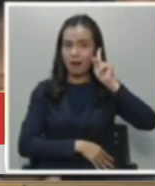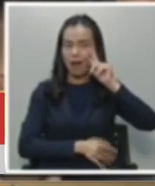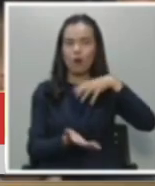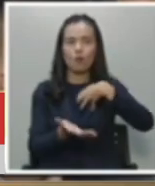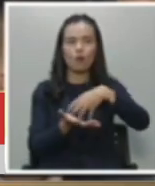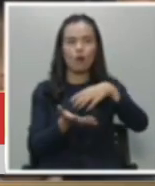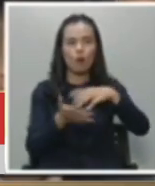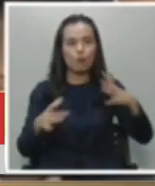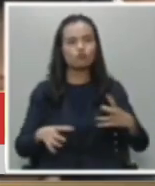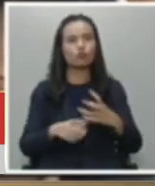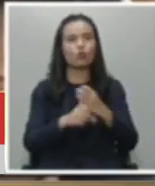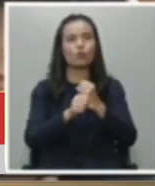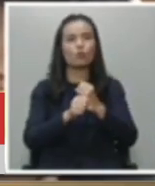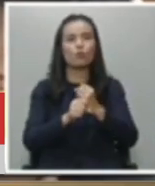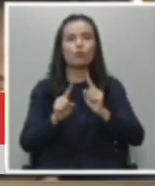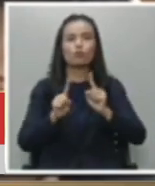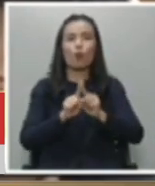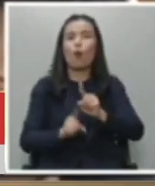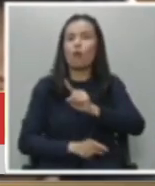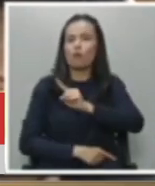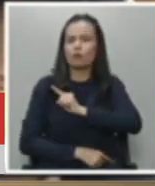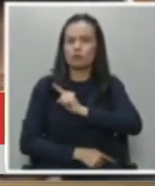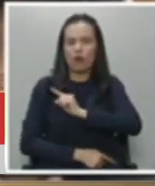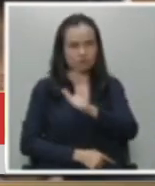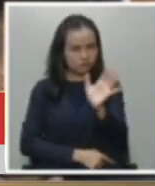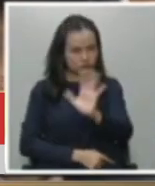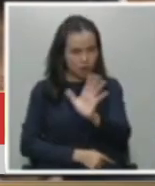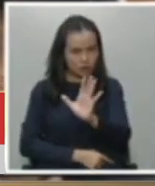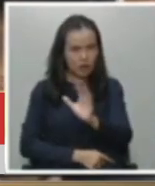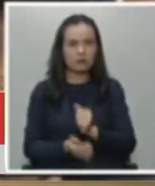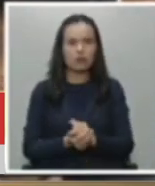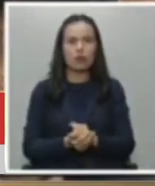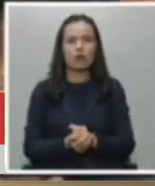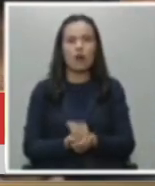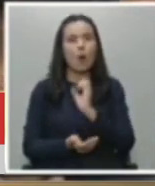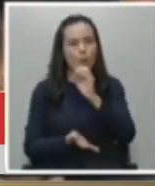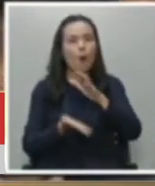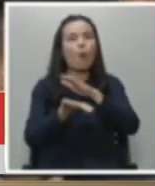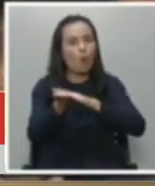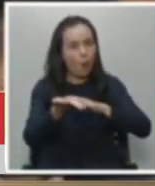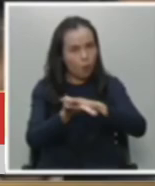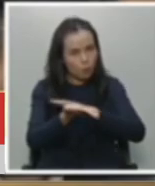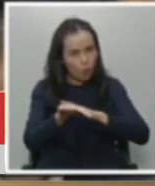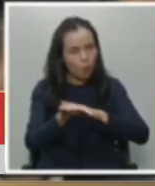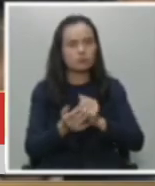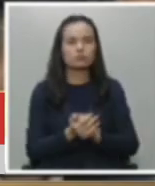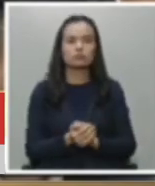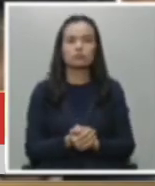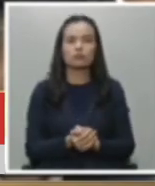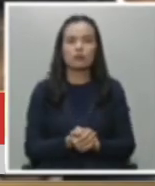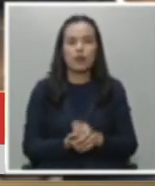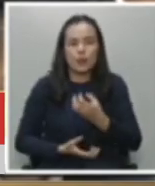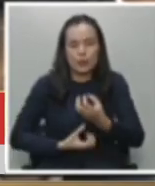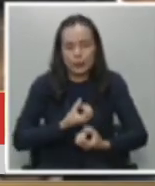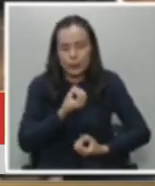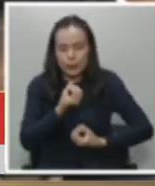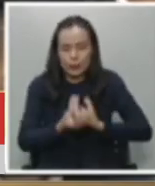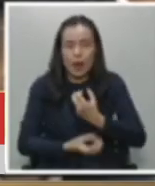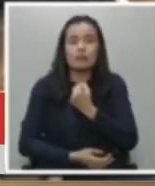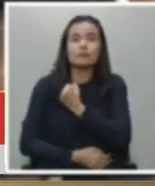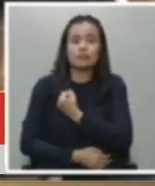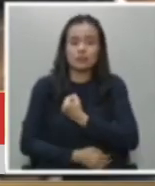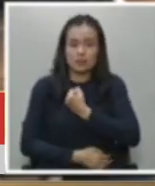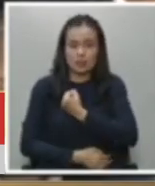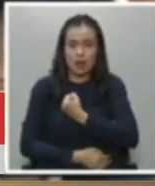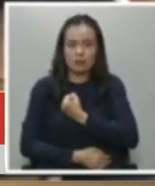ไม่ใช่เป็นการแสดงความรับผิดชอบแต่อย่างใดเป็นการออกมาขอโทษเป็นการออกมาแสดงความเสียใจซึ่